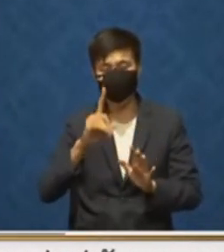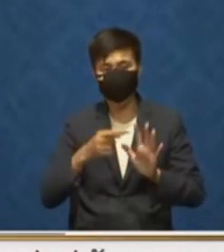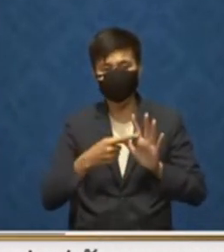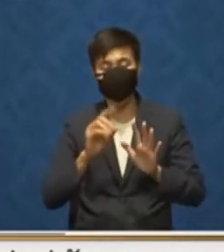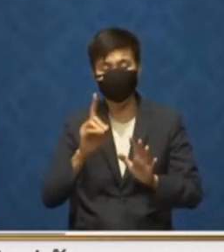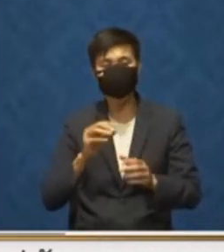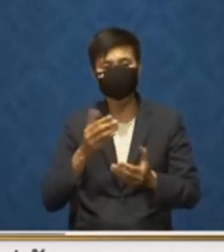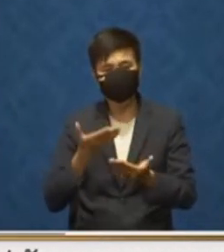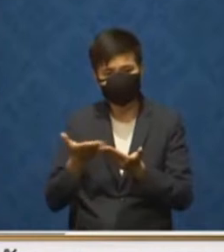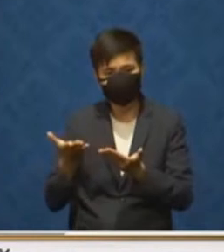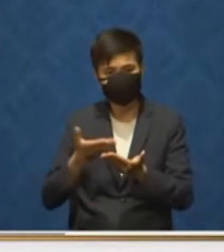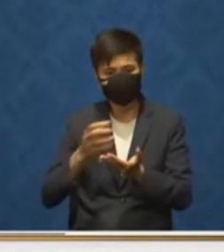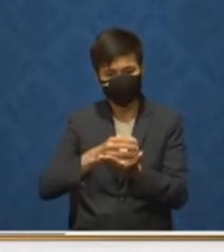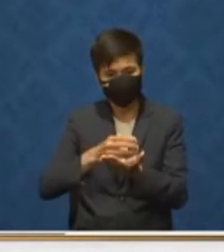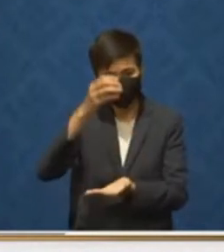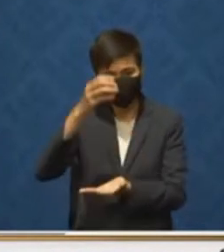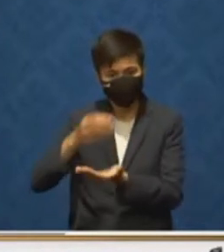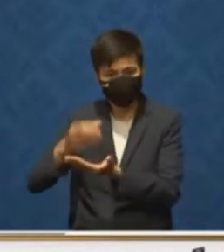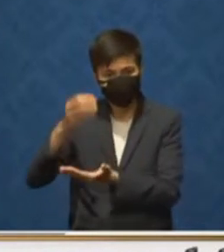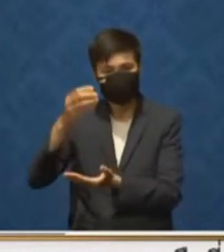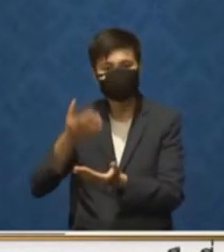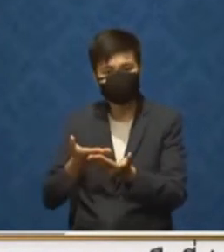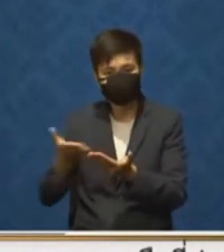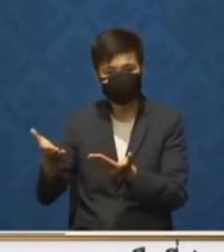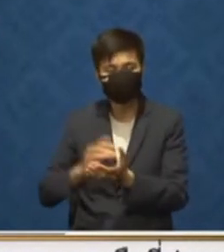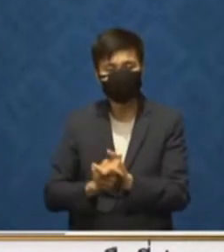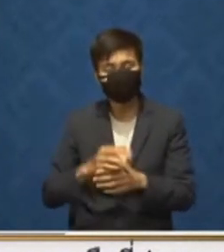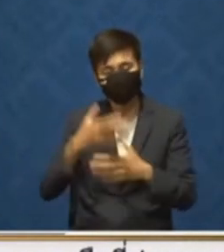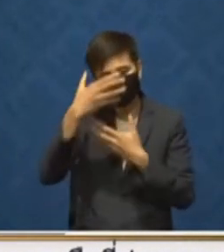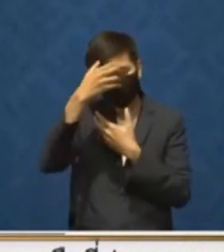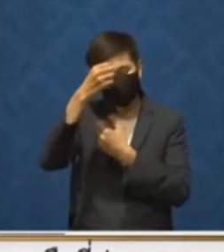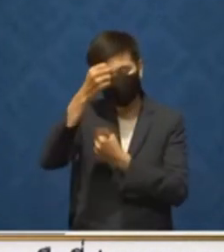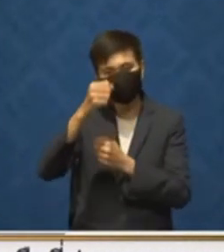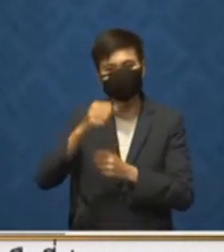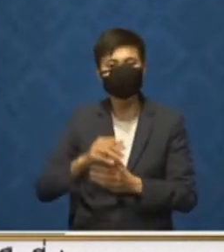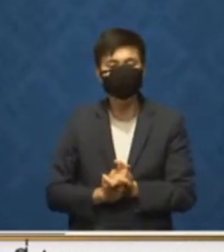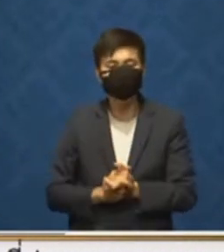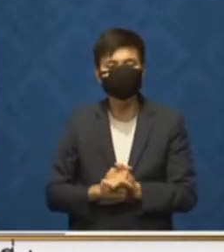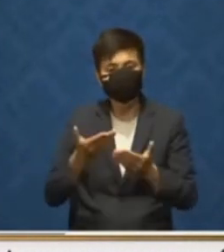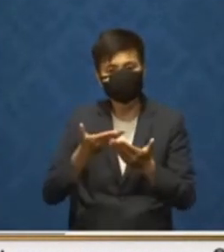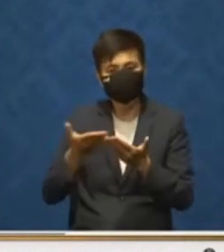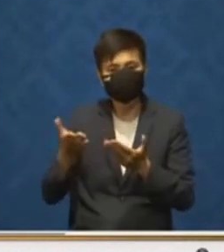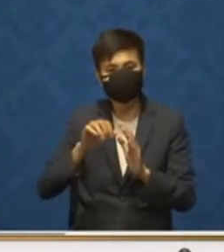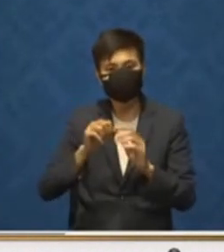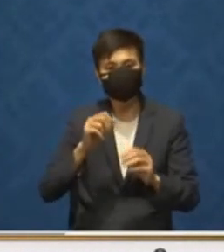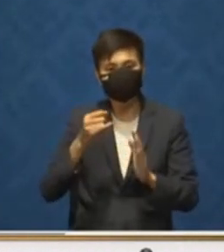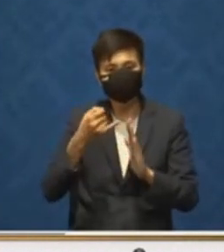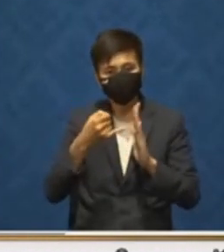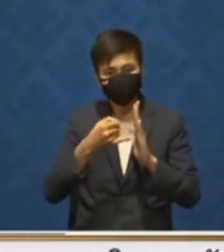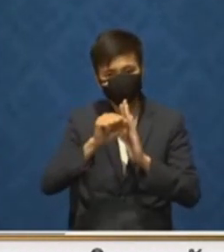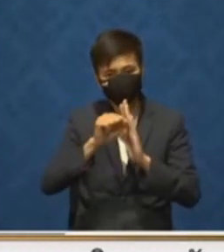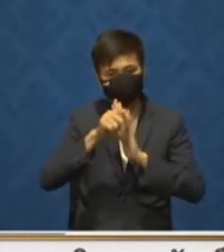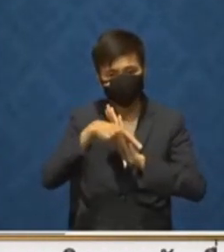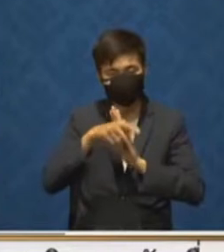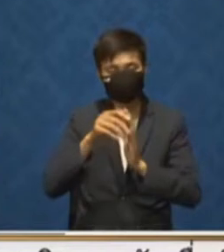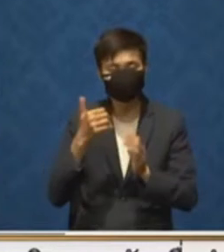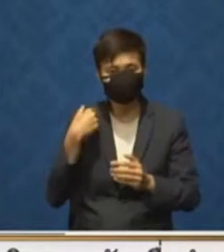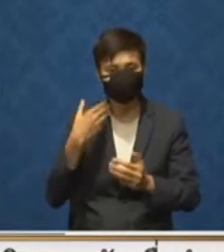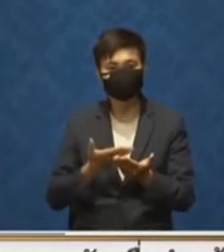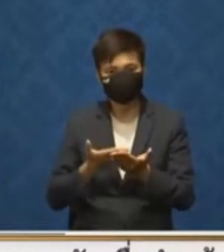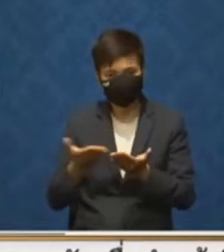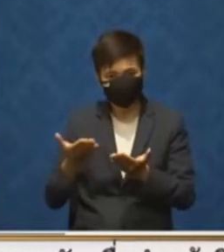ที่ให้ความสนใจไปยังที่จังหวัดสุพรรณบุรีบ้านผมนะครับแล้วก็ได้มีการยกเลิกการจัดซื้อจัดจ้างไปในครั้งนั้นได้มีการ